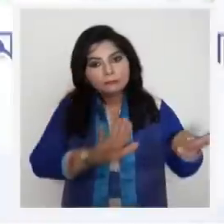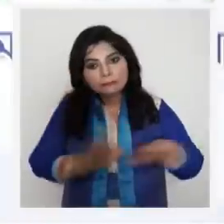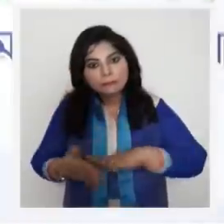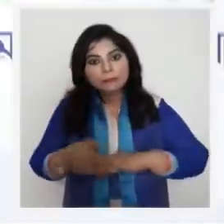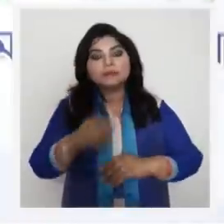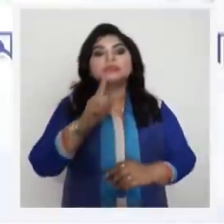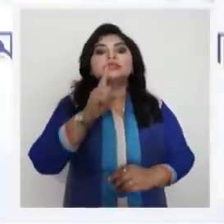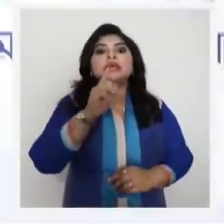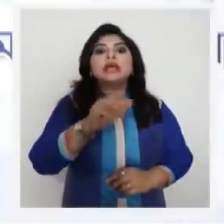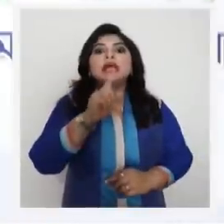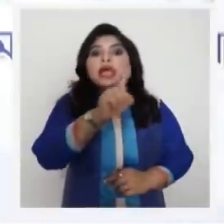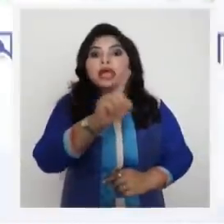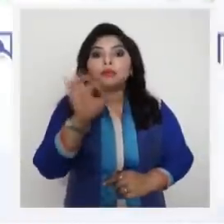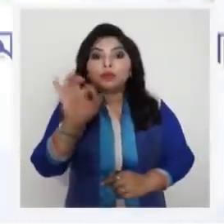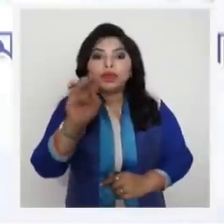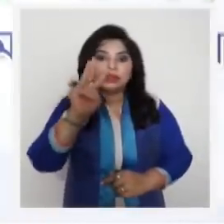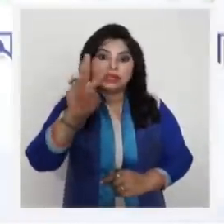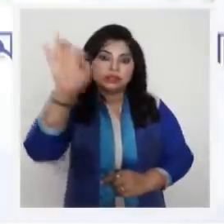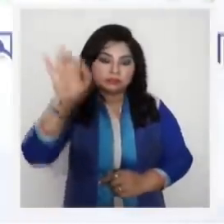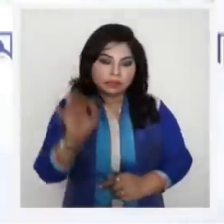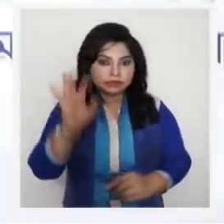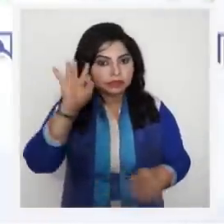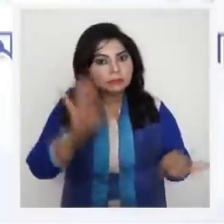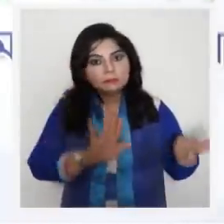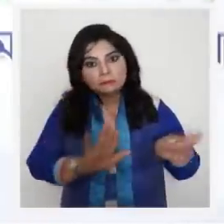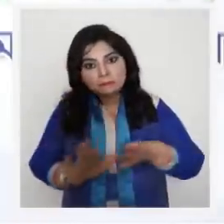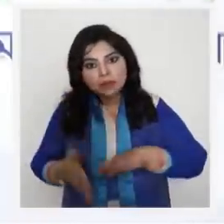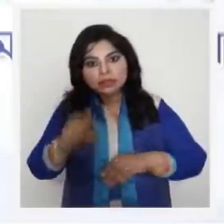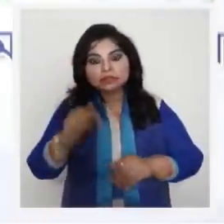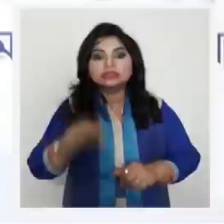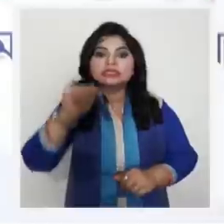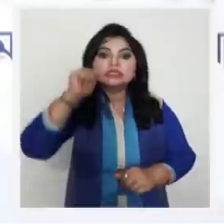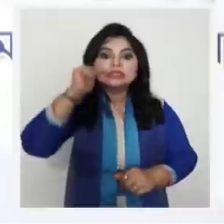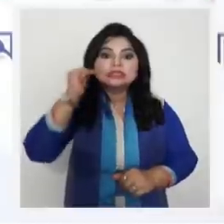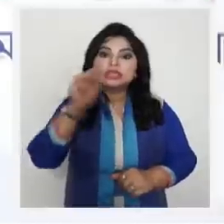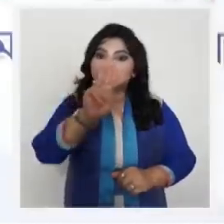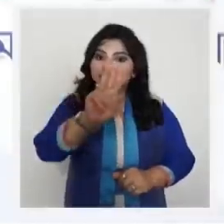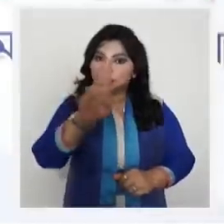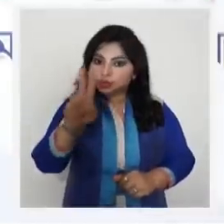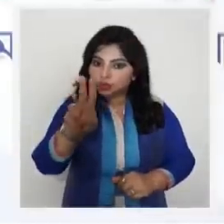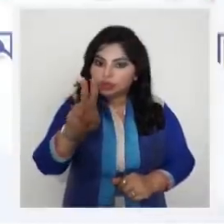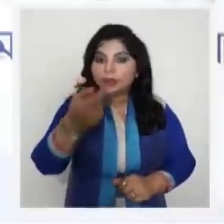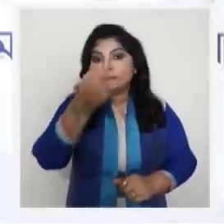এ পর্যন্ত 1,388 জন। শনাক্ত বিবেচনায় মৃত্যুর হার 1.32%।